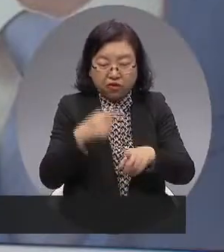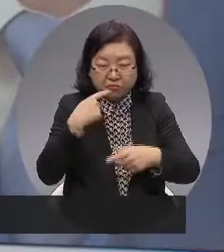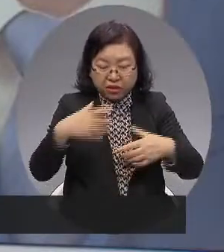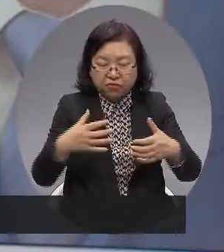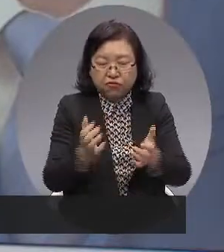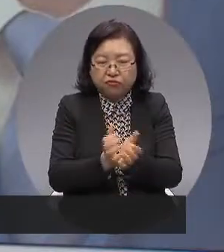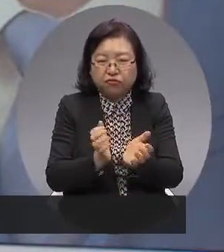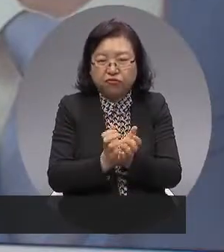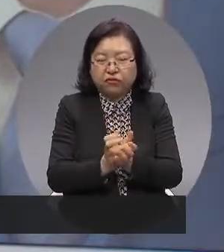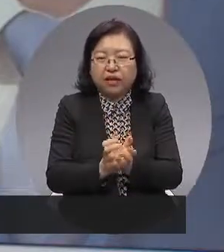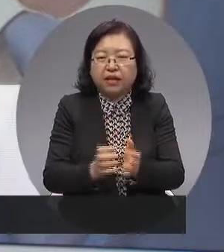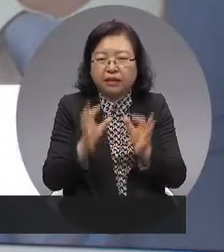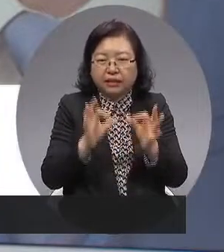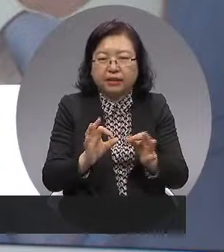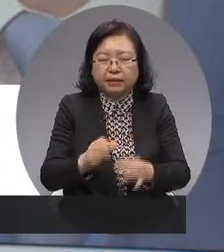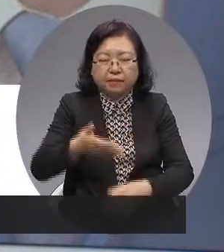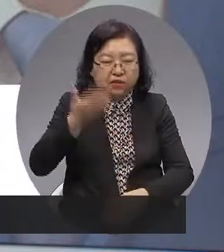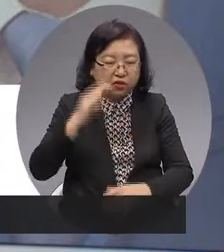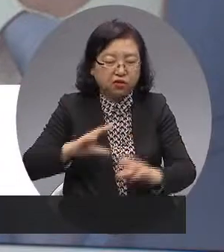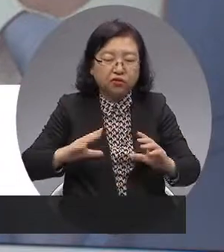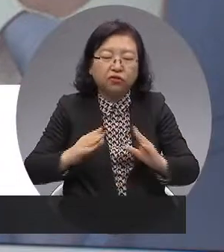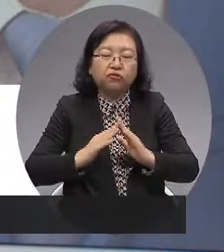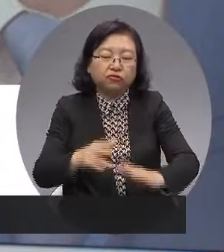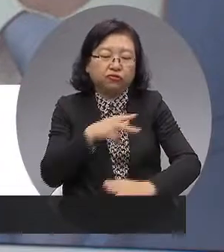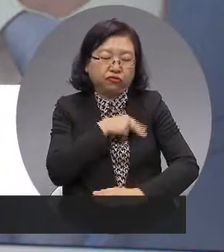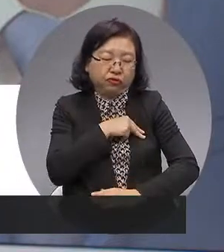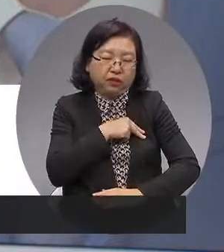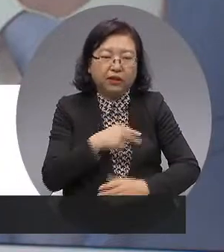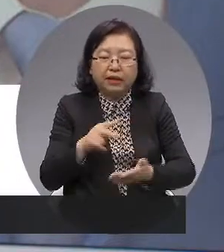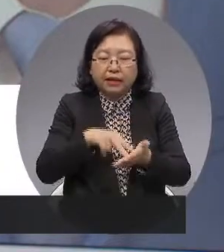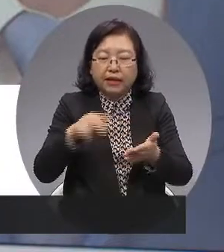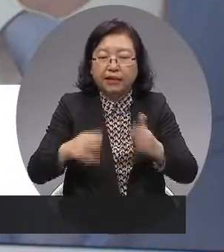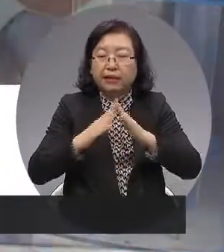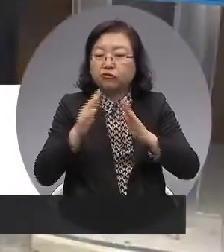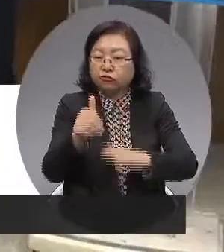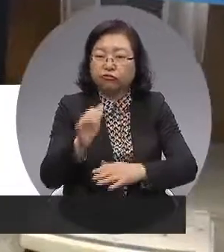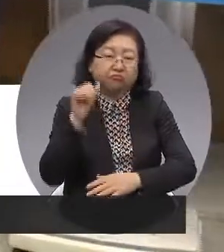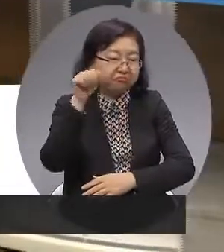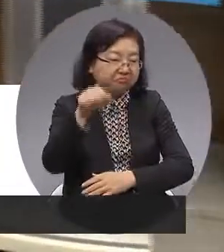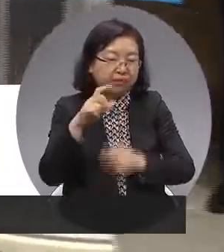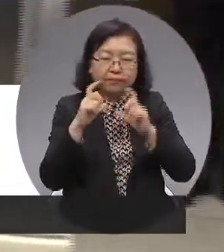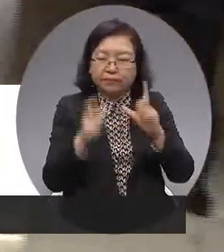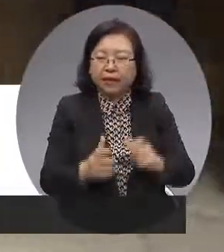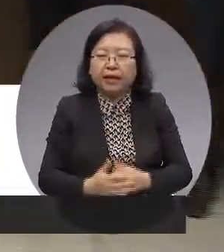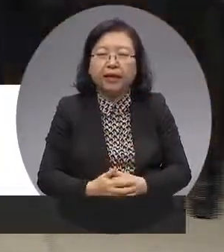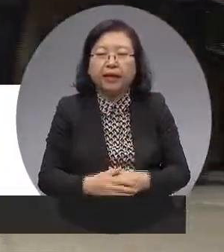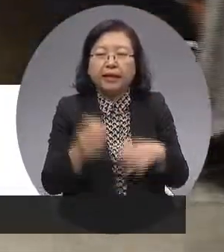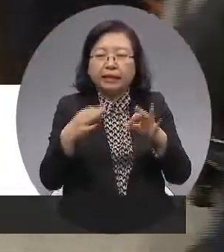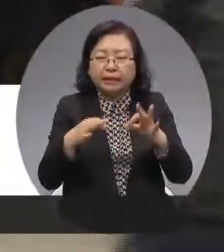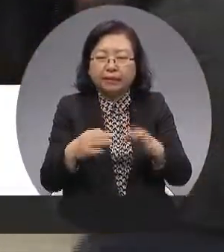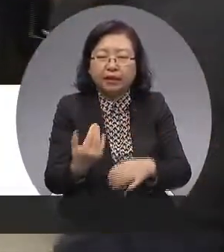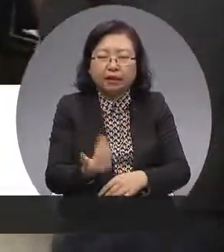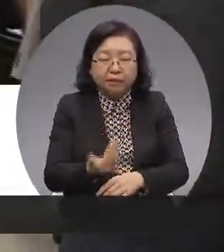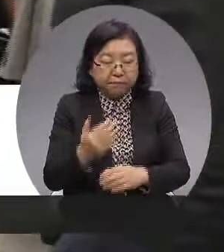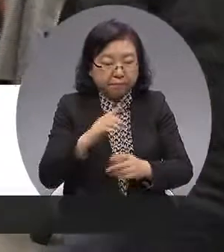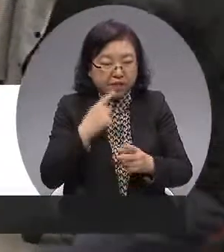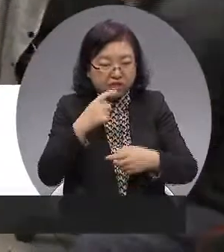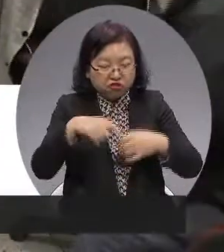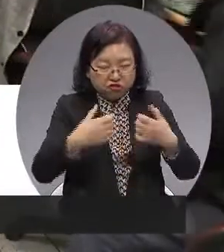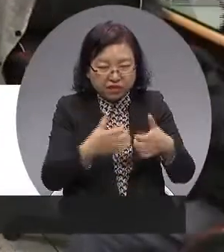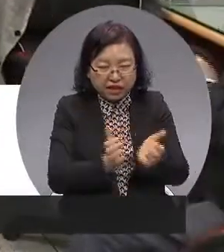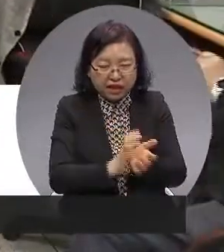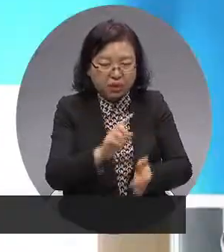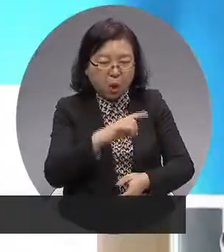더불어민주당 김동진 전 군의원이 단양군수 출마를 선언했습니다. 김동진 전 군의원은 민주당의